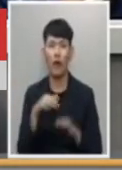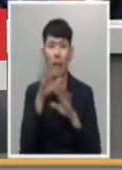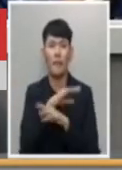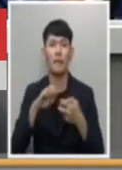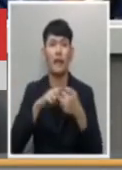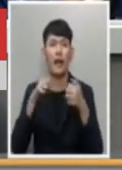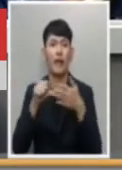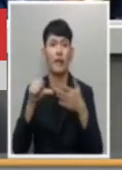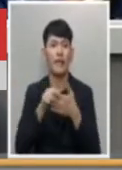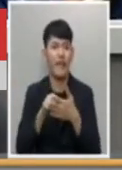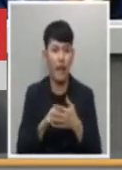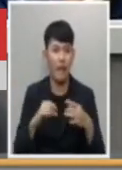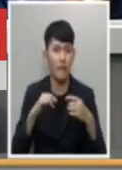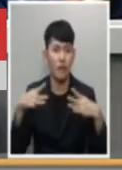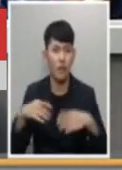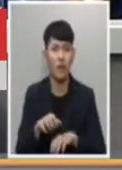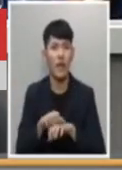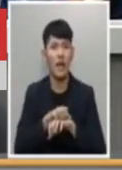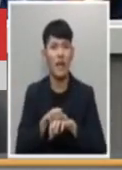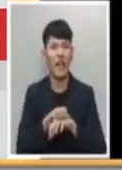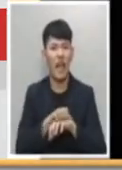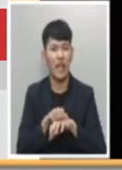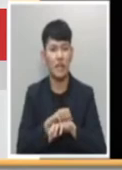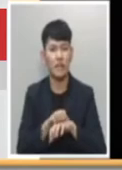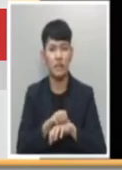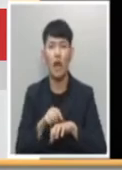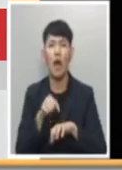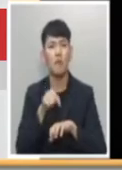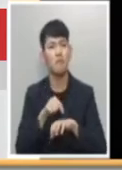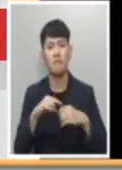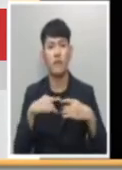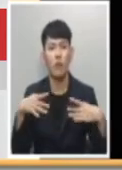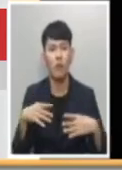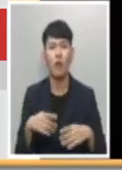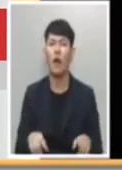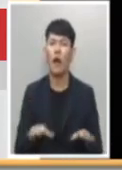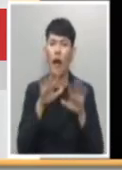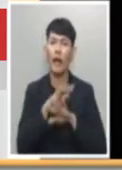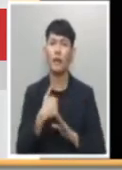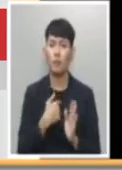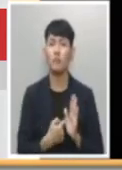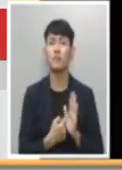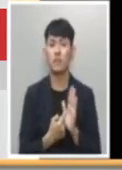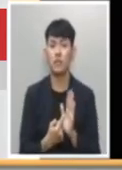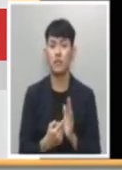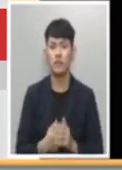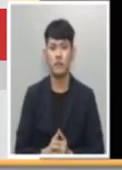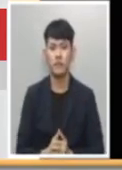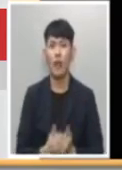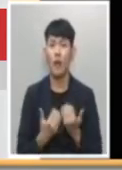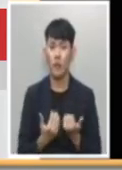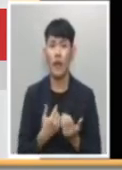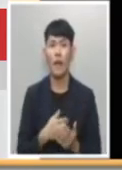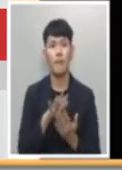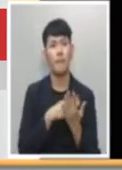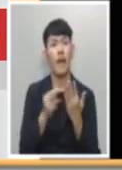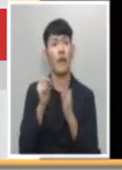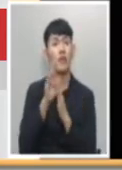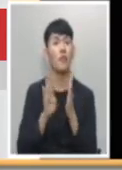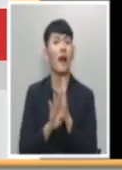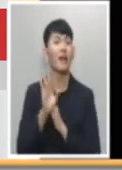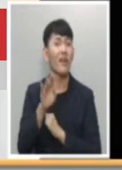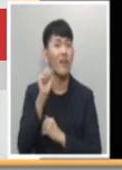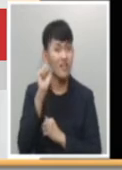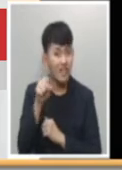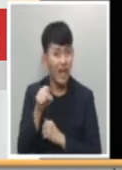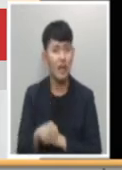ครับเกาไม่ถูกที่คันถ้าจะเกาให้ถูกที่คันต้องทำตามที่ผมได้เสนอซึ่งวันนี้นโยบายของท่านบอกว่าประกัน